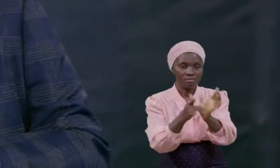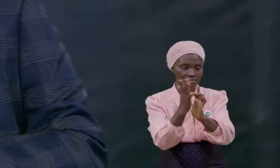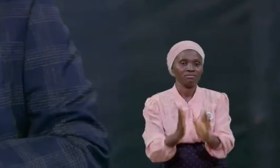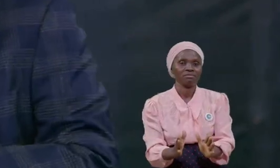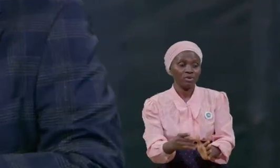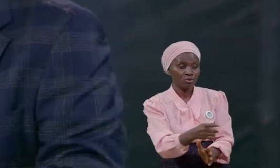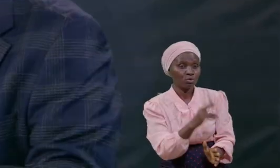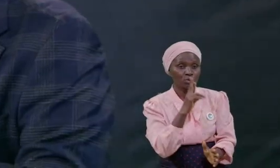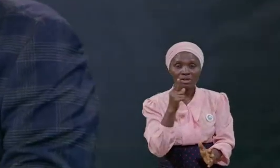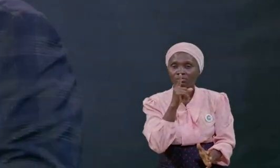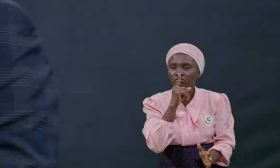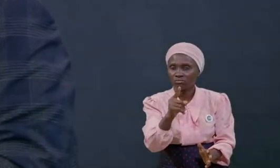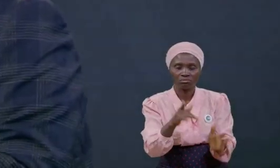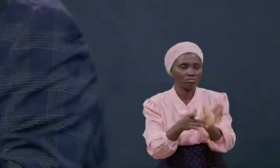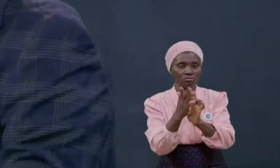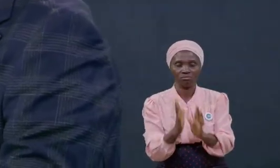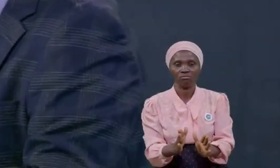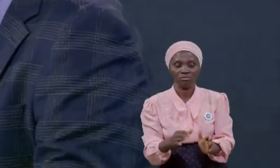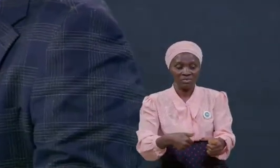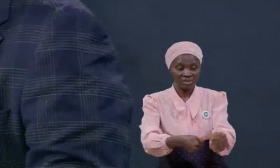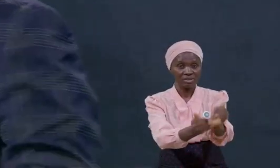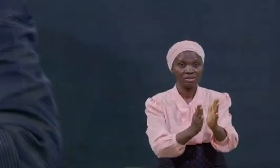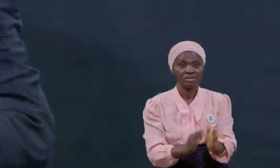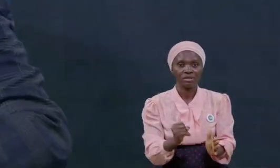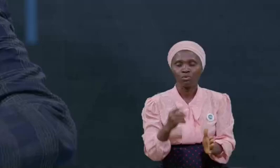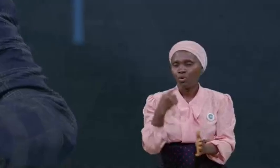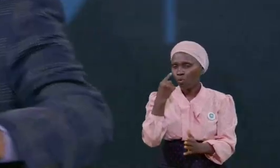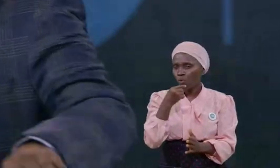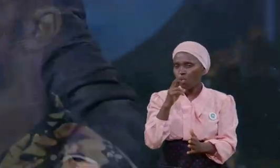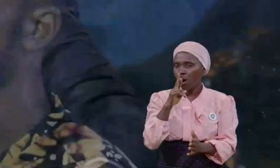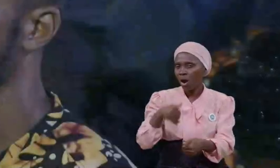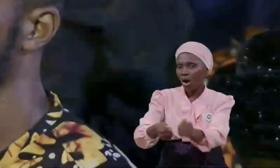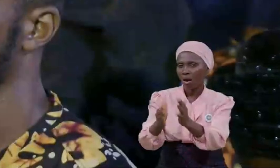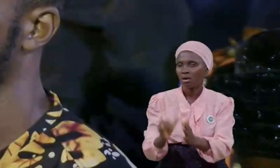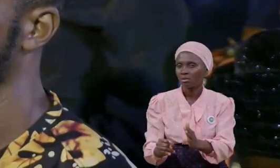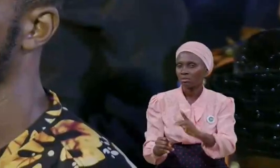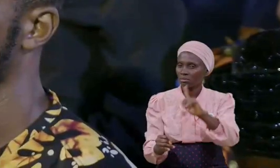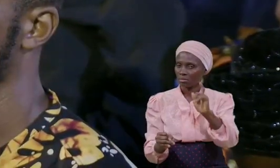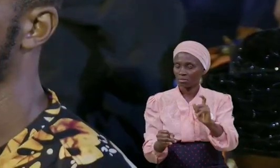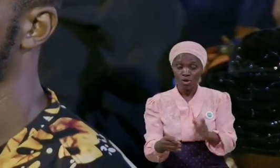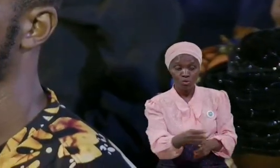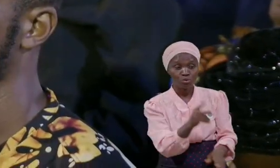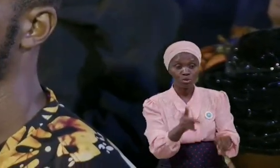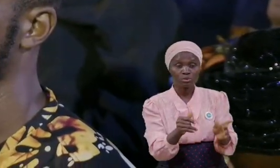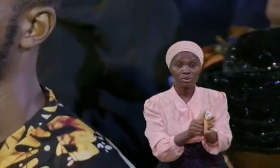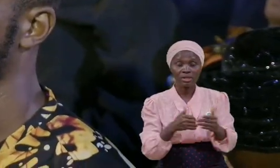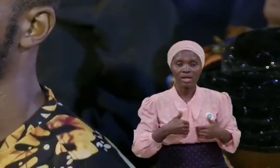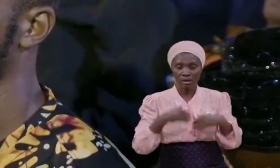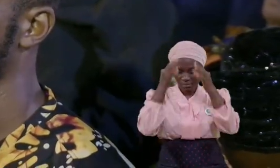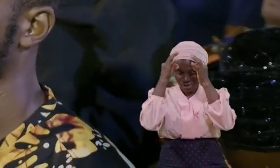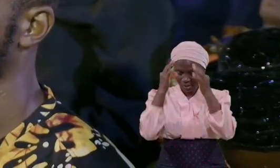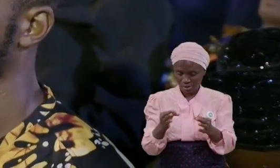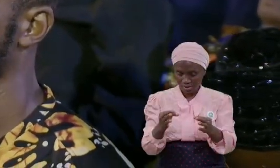disciples. Qui sont les disciples? Ceux qui ont décidé pour Christ le Sauveur. J'ai décidé de